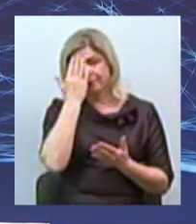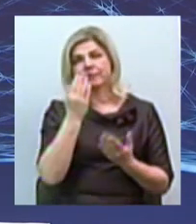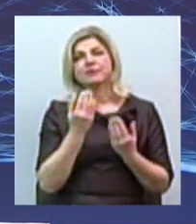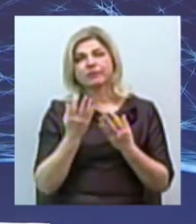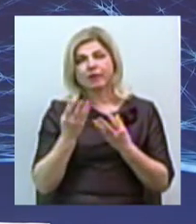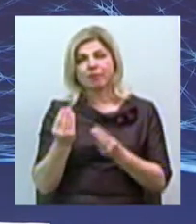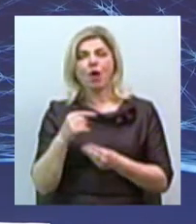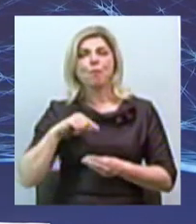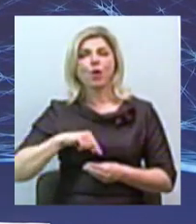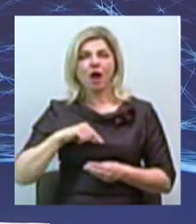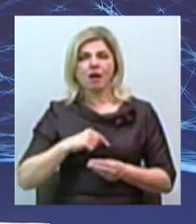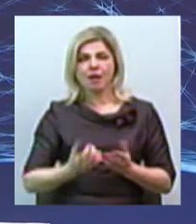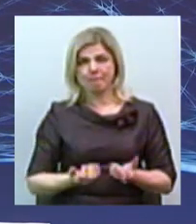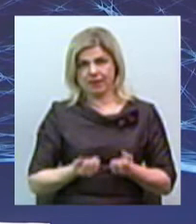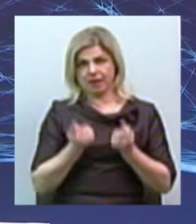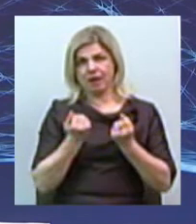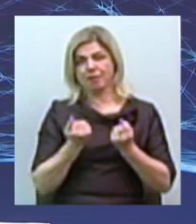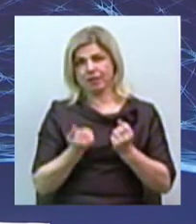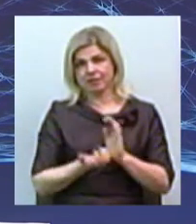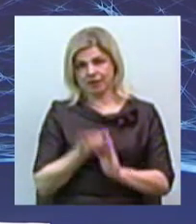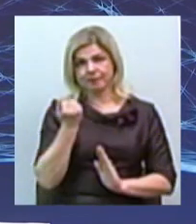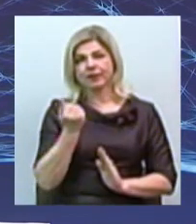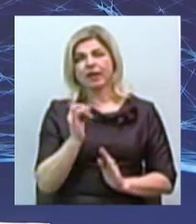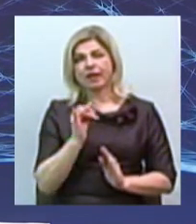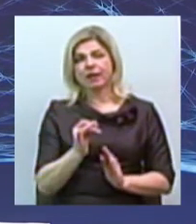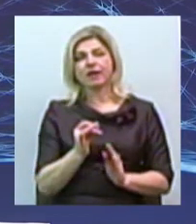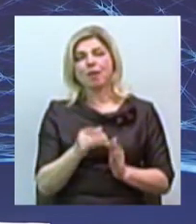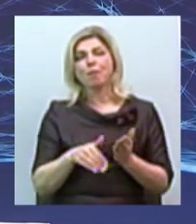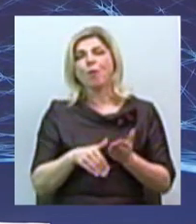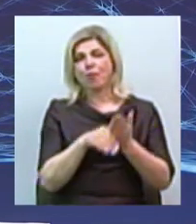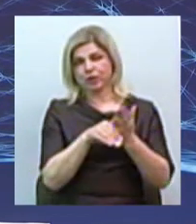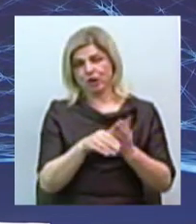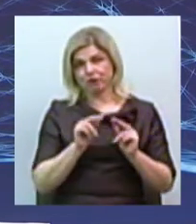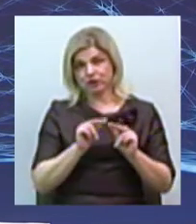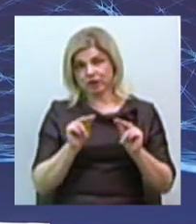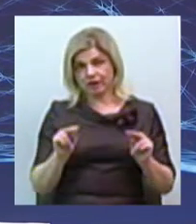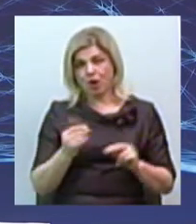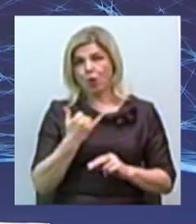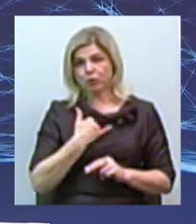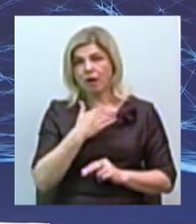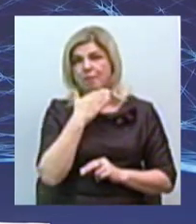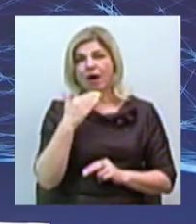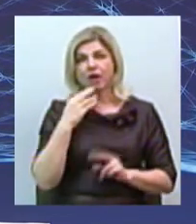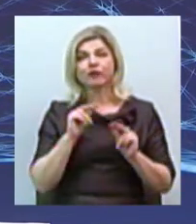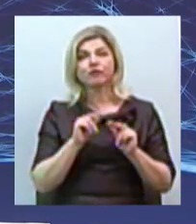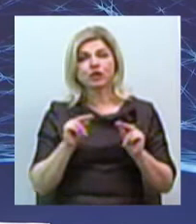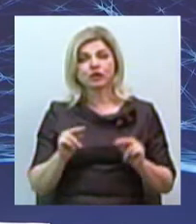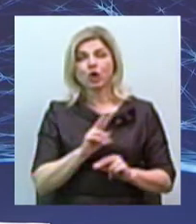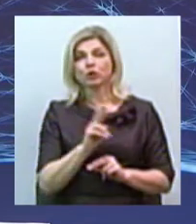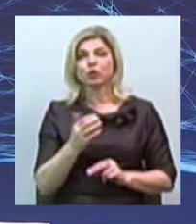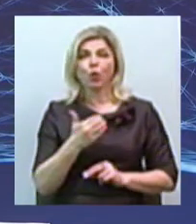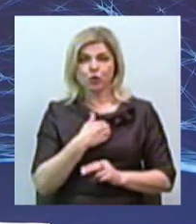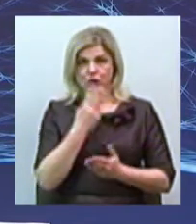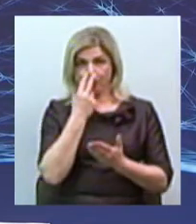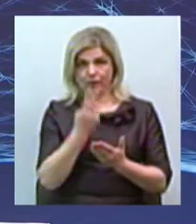морально підтримати, знаєте, розправити ті крила вчителям, тому що у нас дуже багато вчителів, які хочуть проявити